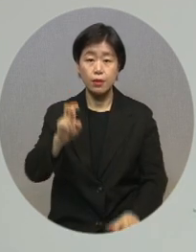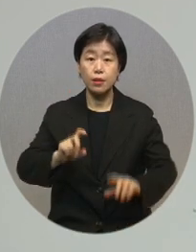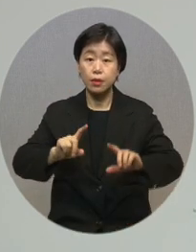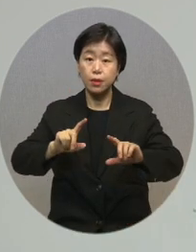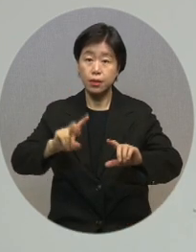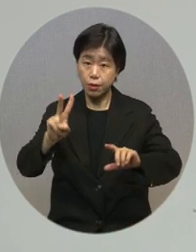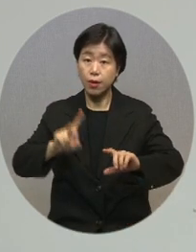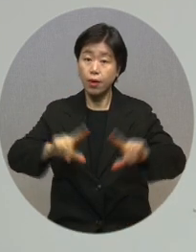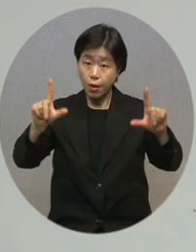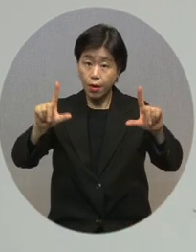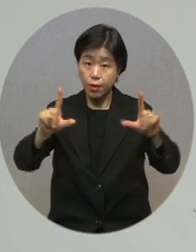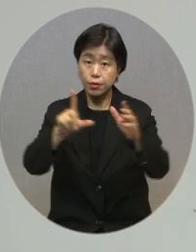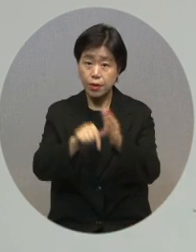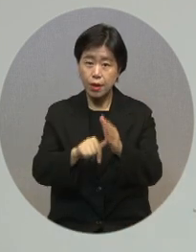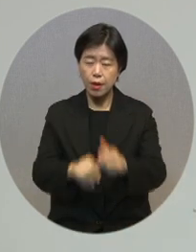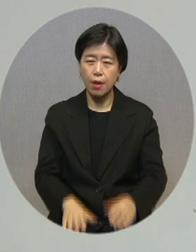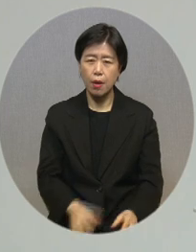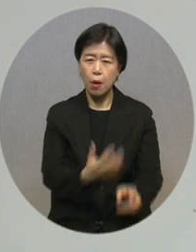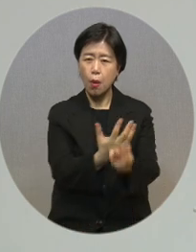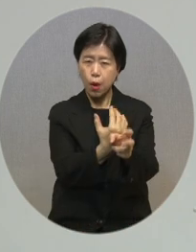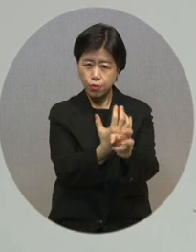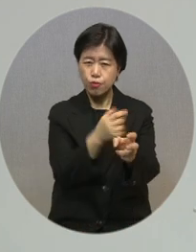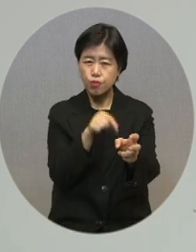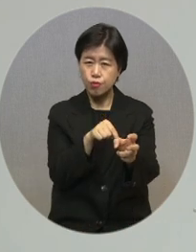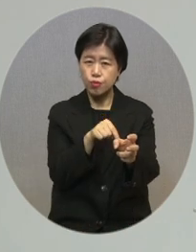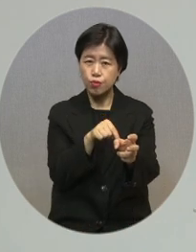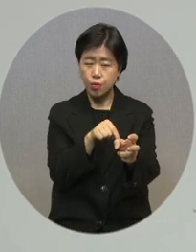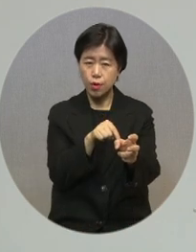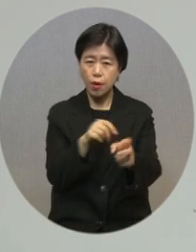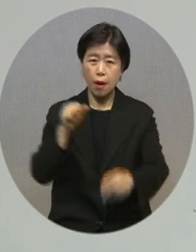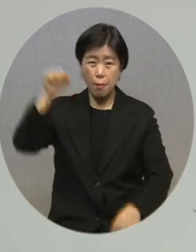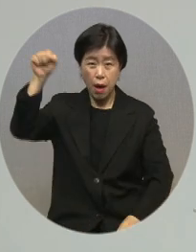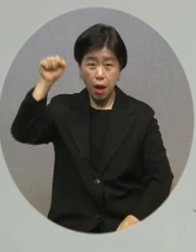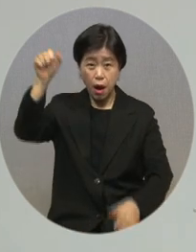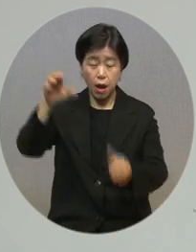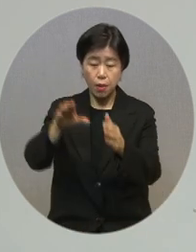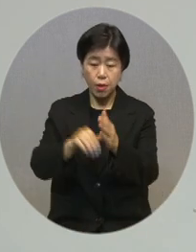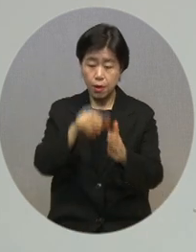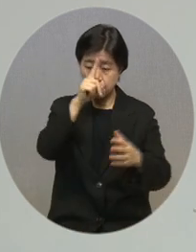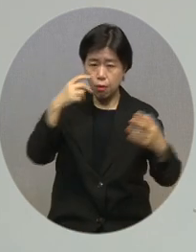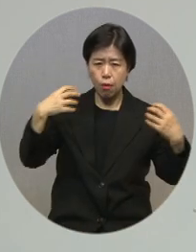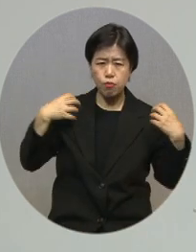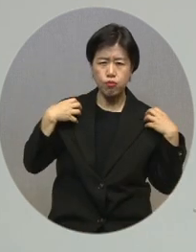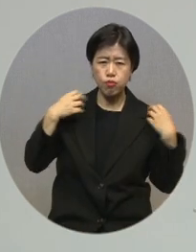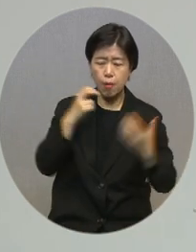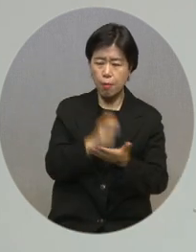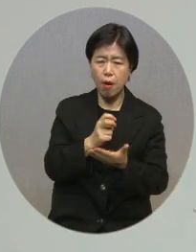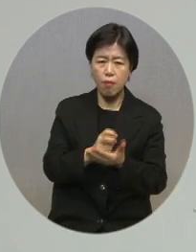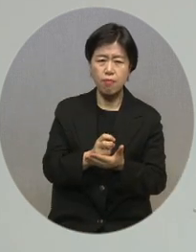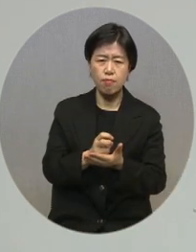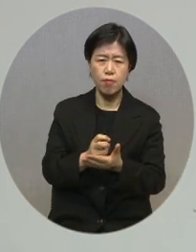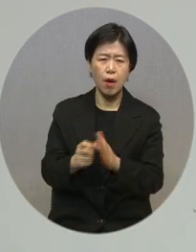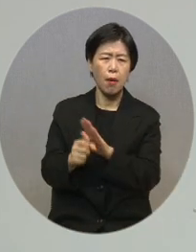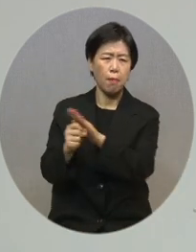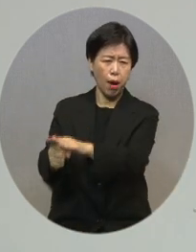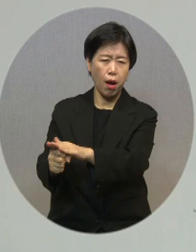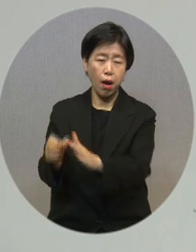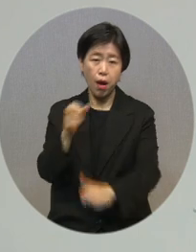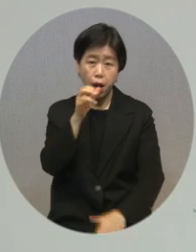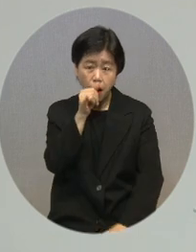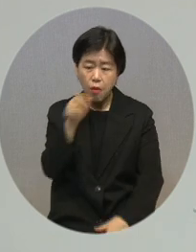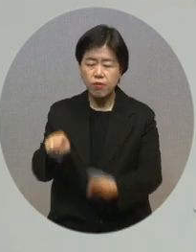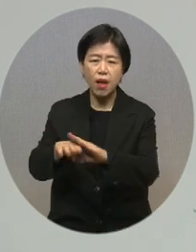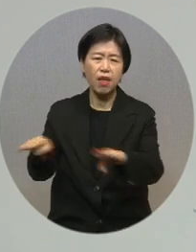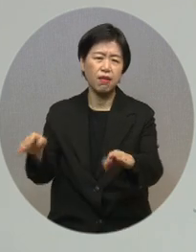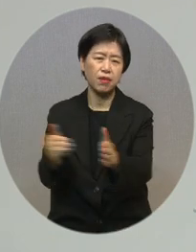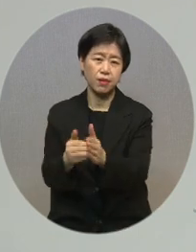2022년 말에 화물연대 파업을 정부가 법적으로 엄정하게 대응을 해서 화물연대 파업을 해결한 바